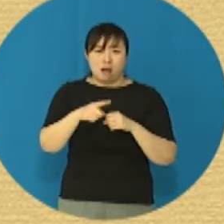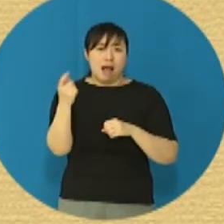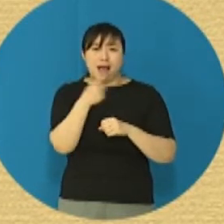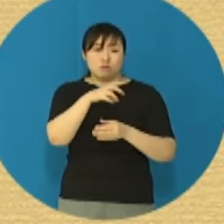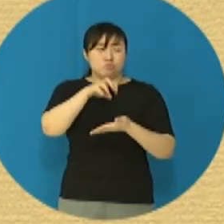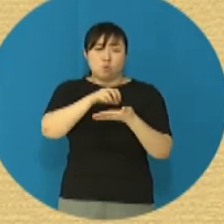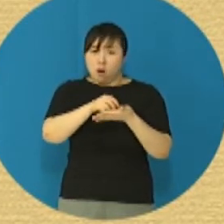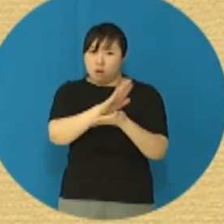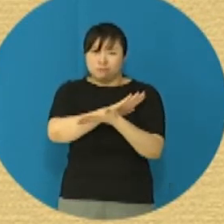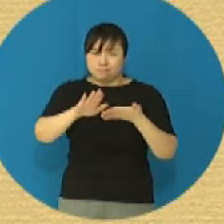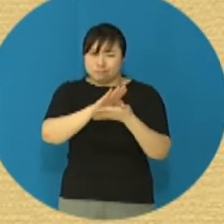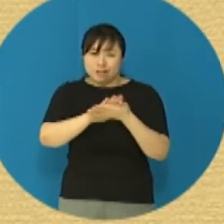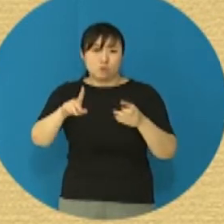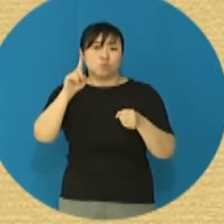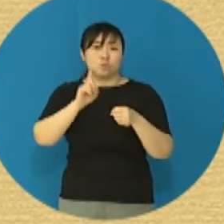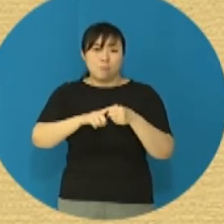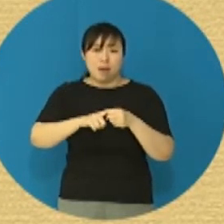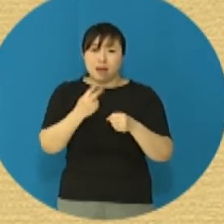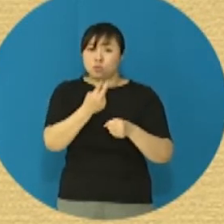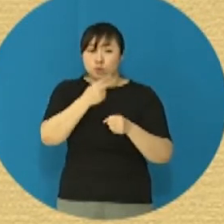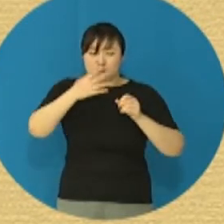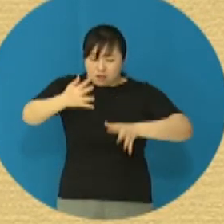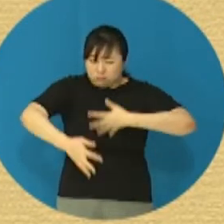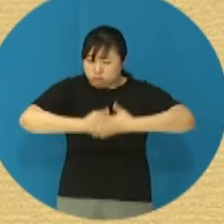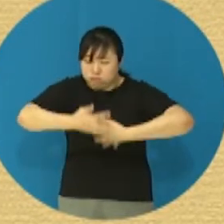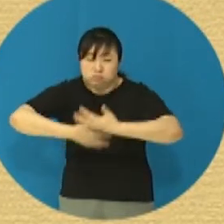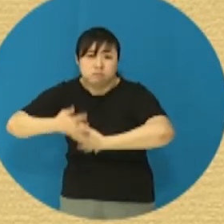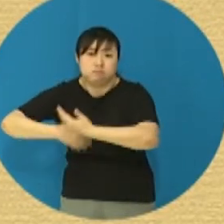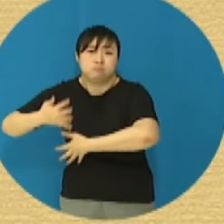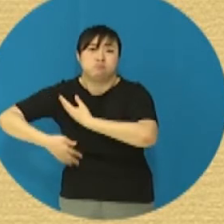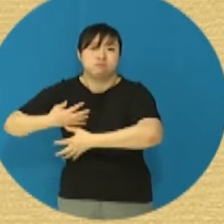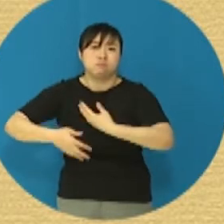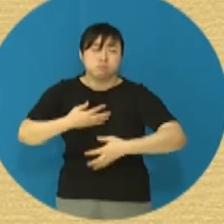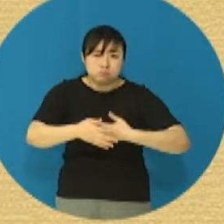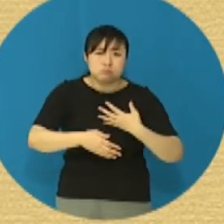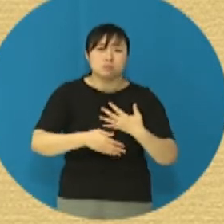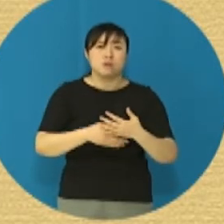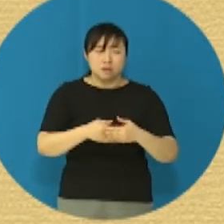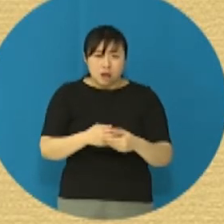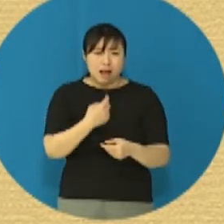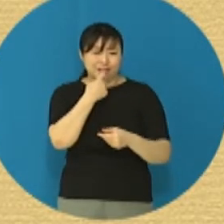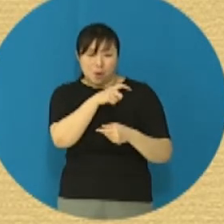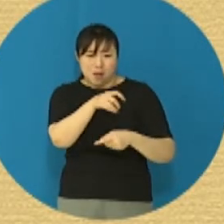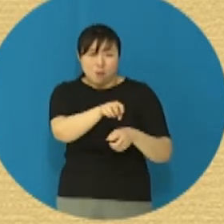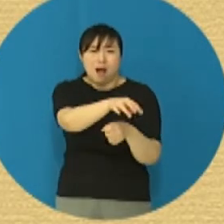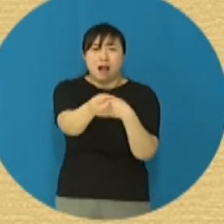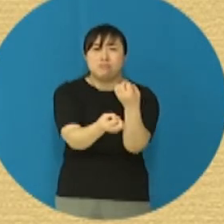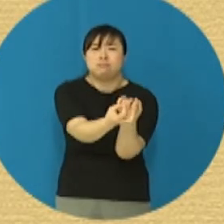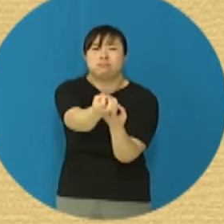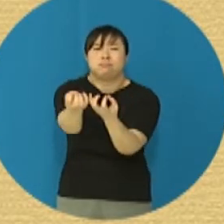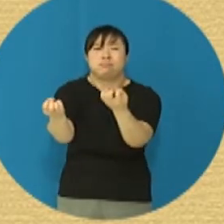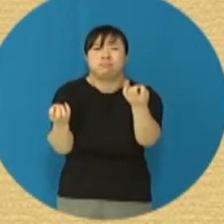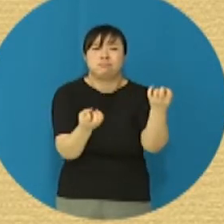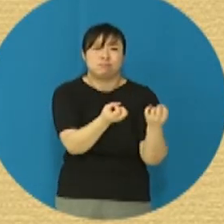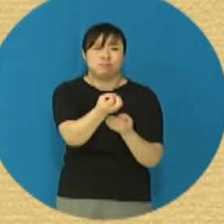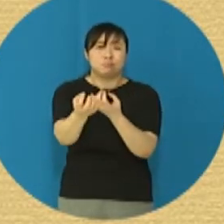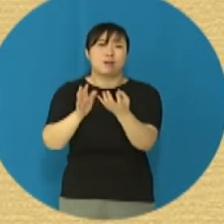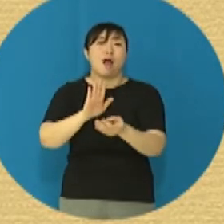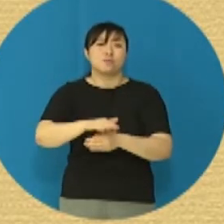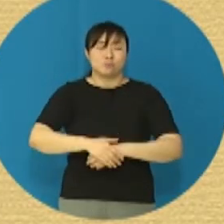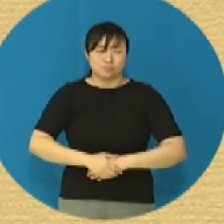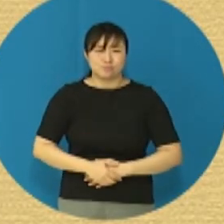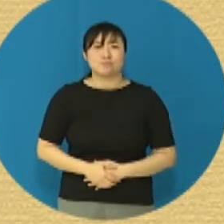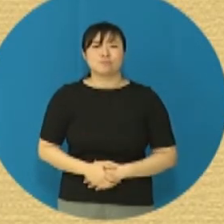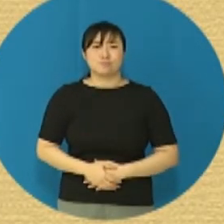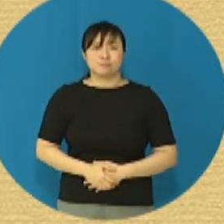ように空気を吹き込んでいます。つまりこの空気は微生物の働きを助けている。 ああ、なるほど。なのでちょっと泡が出ている